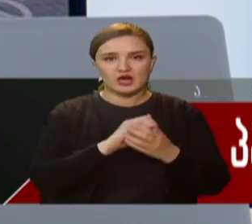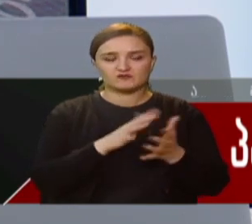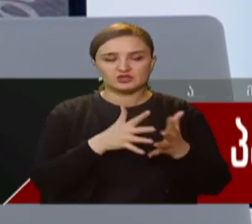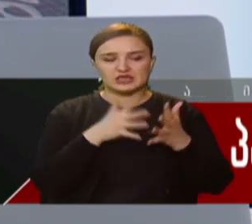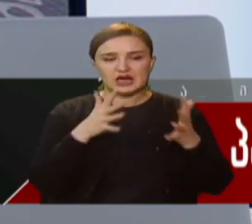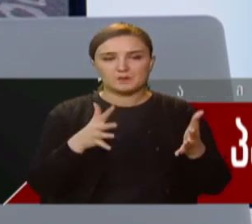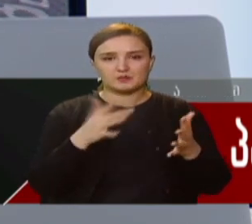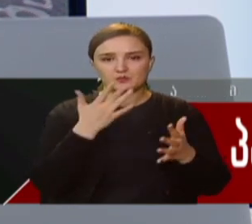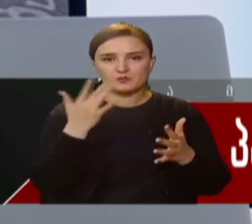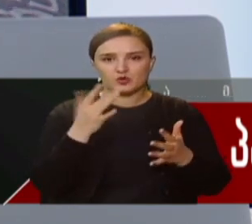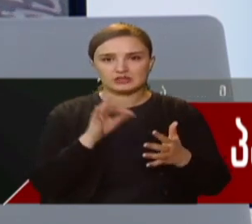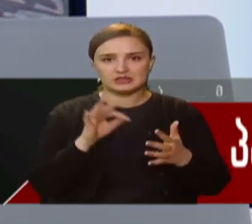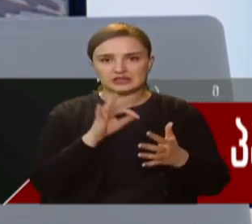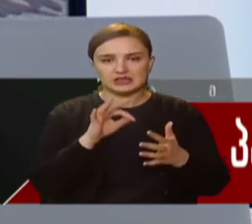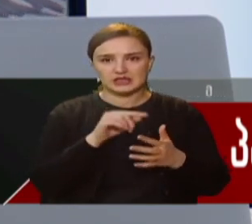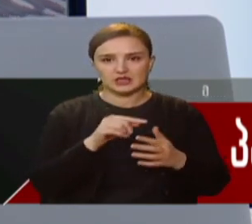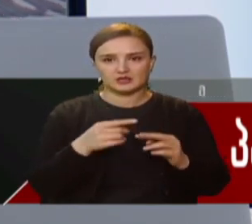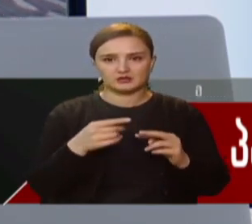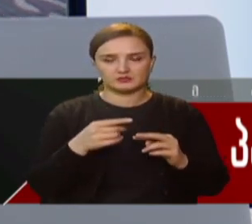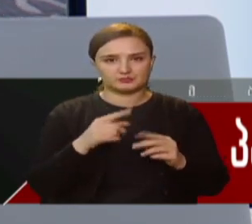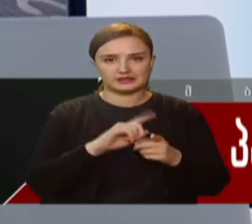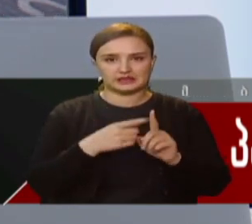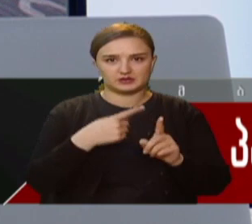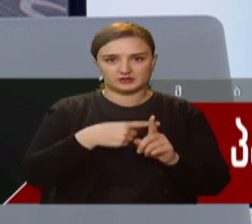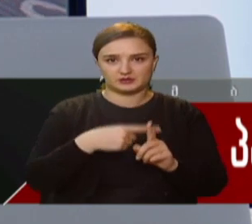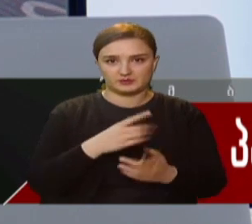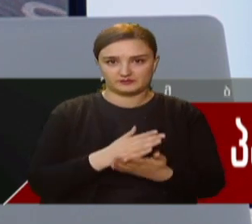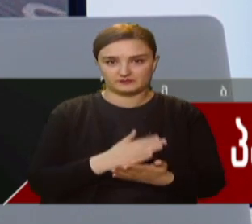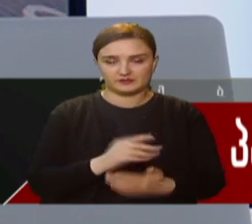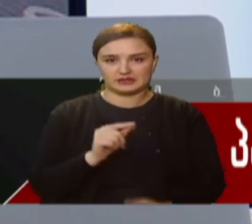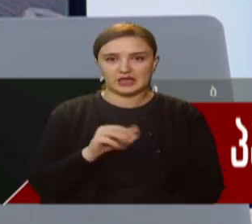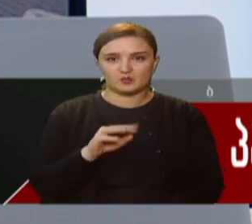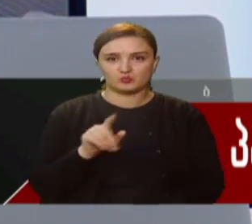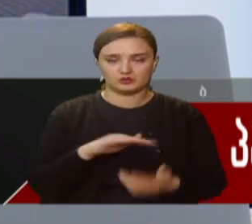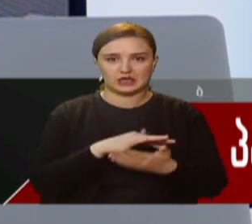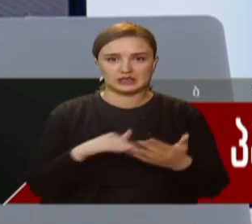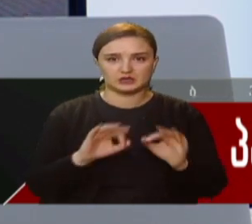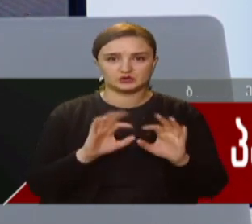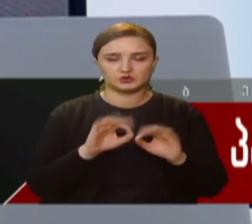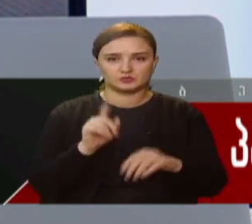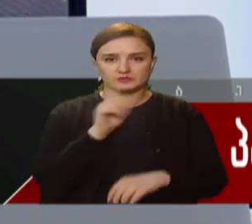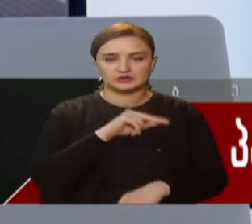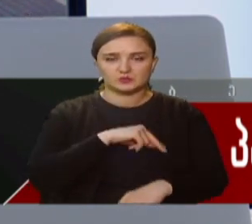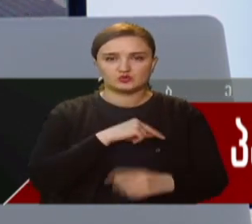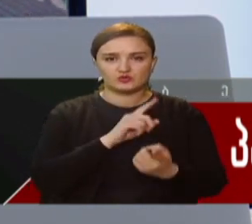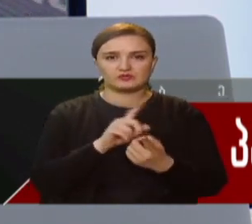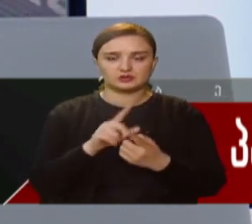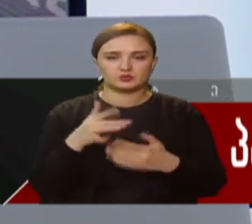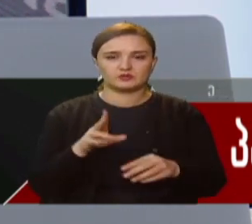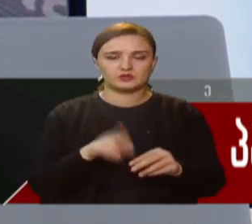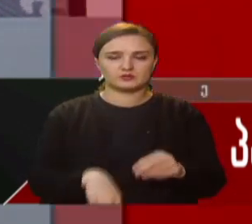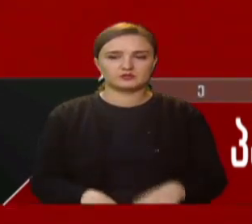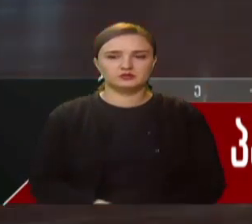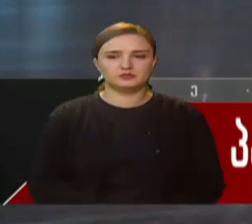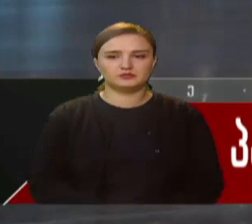zgapartovis pragmatului politicii țiebitarii și anățulebule. Tămâne zic la origană gzob sau bărs Luxemburg, din sădăt samușau viziti u cuedasrulebulea.